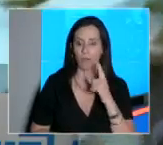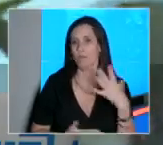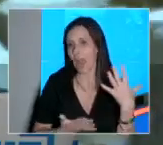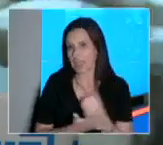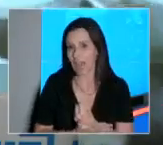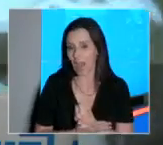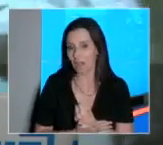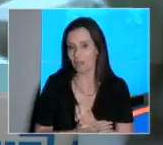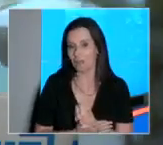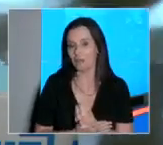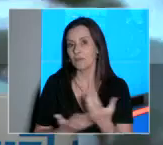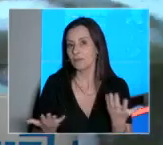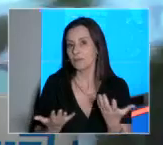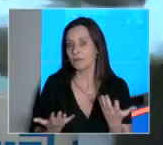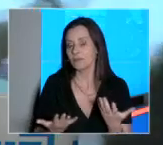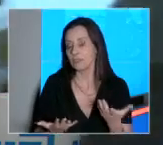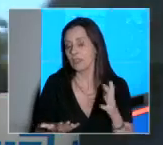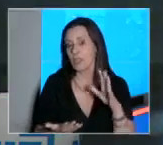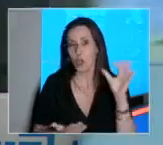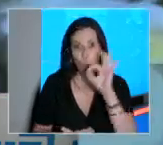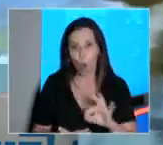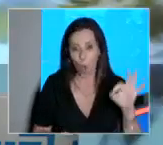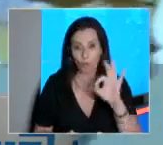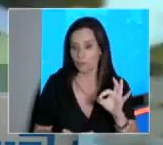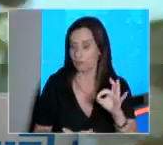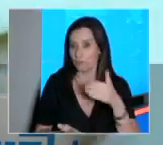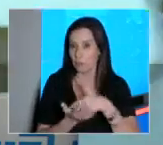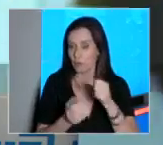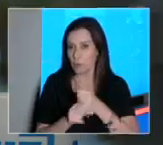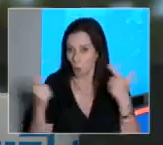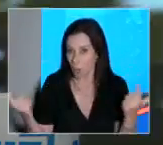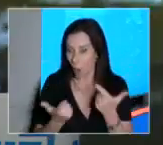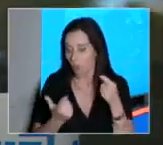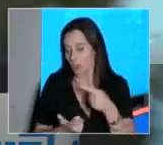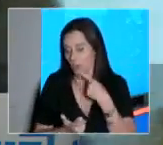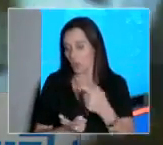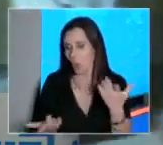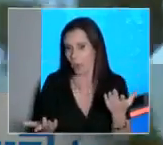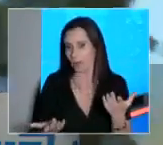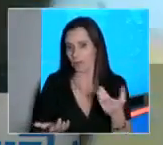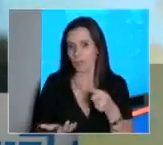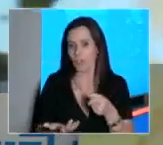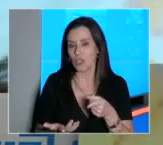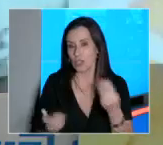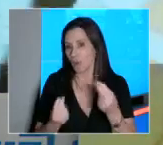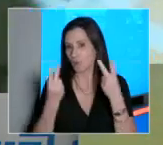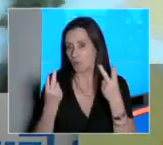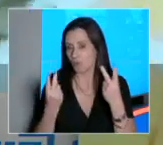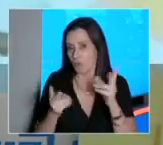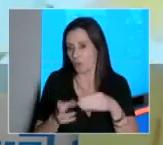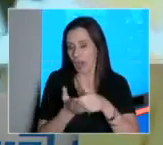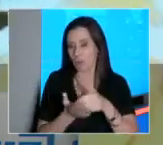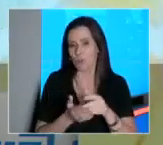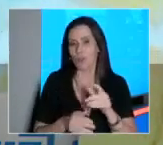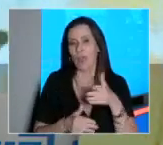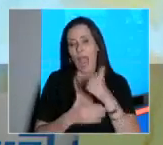והצלחה נמדדת על ידי הקיום שלו. זאת אומרת, כל זמן שמקיימים את האירועים האלה, זה עמיד על כך שהוא משמש פונקציה. יש כאלה